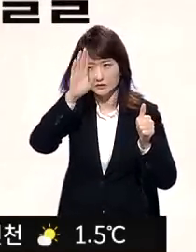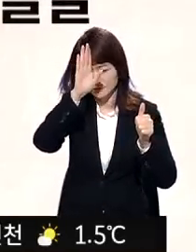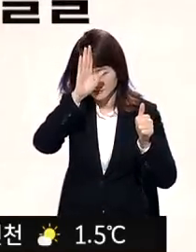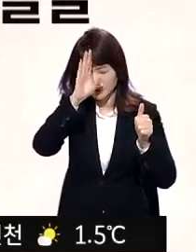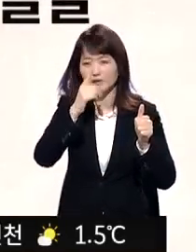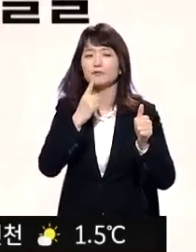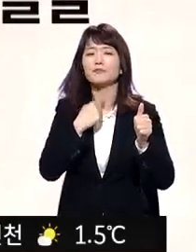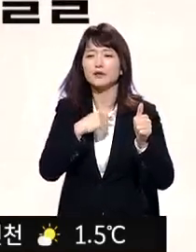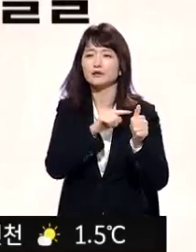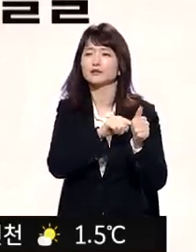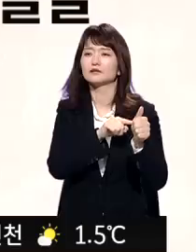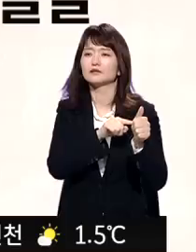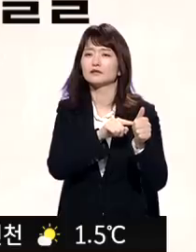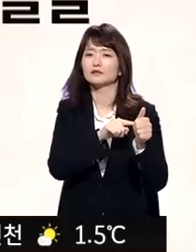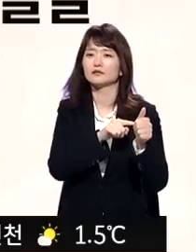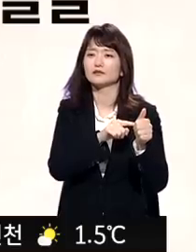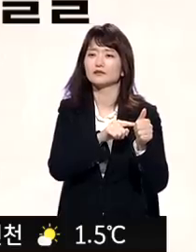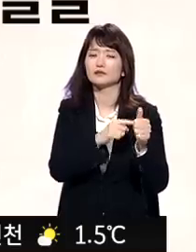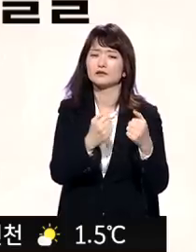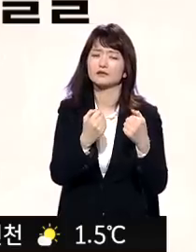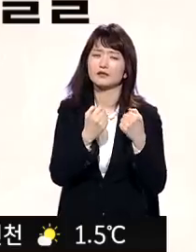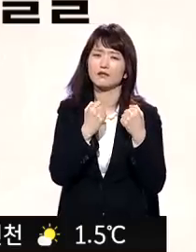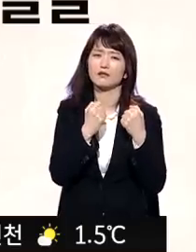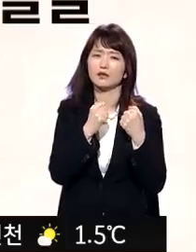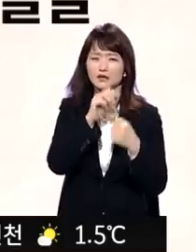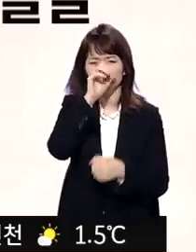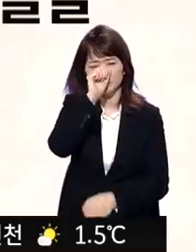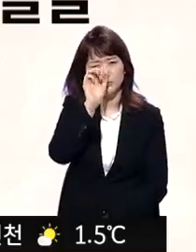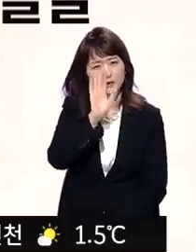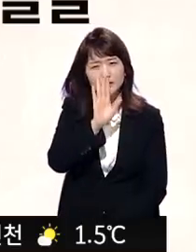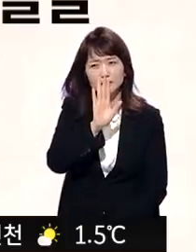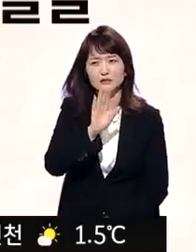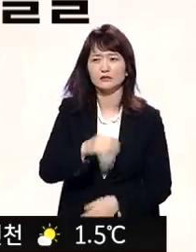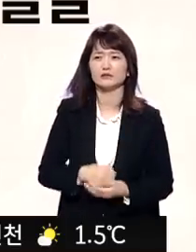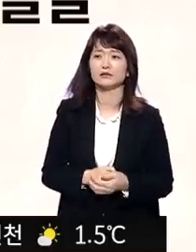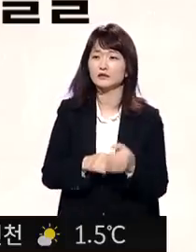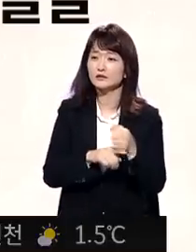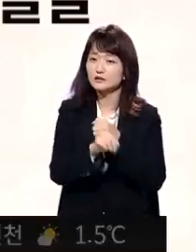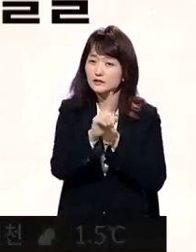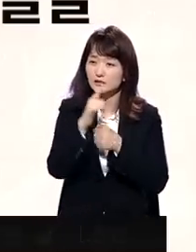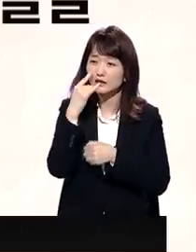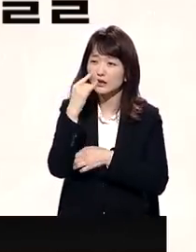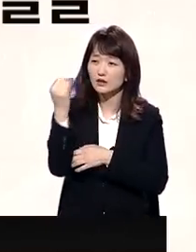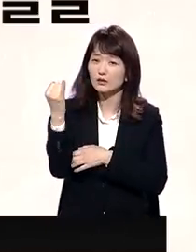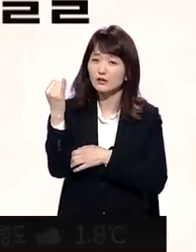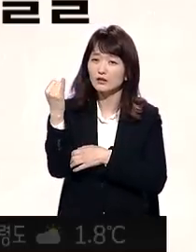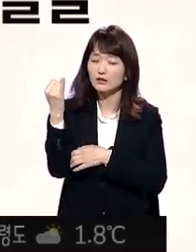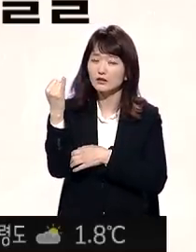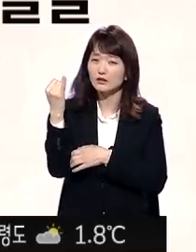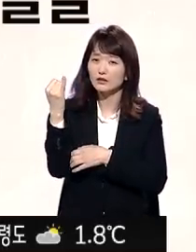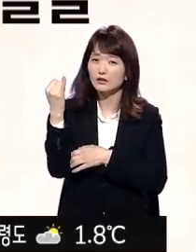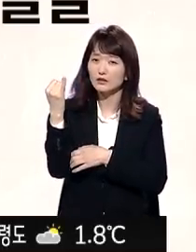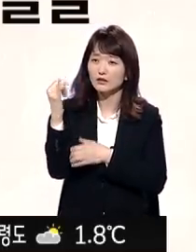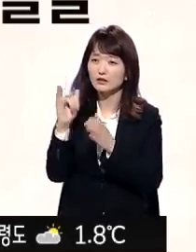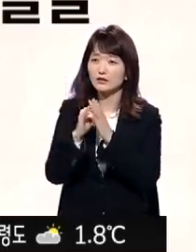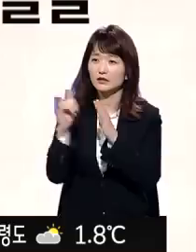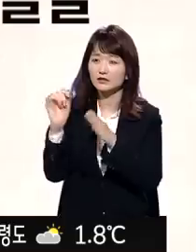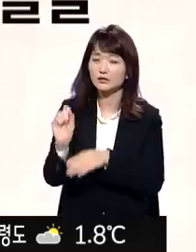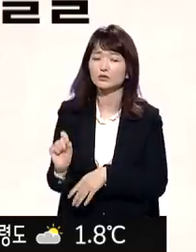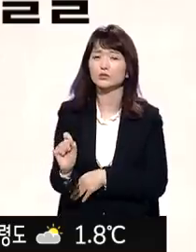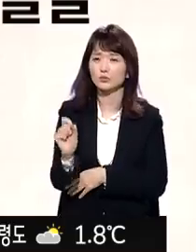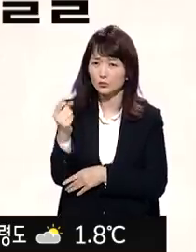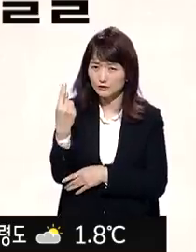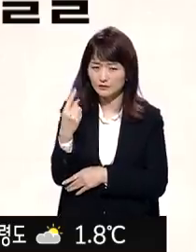즉 피의자가 실제적으로 건강이 좀 나빠졌던 것 같아요. 그런데 건강이 나빠진 이유가 어머니라든지 그 가족들 때문에 내가 지금